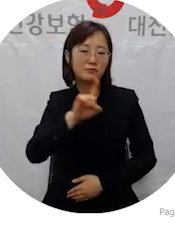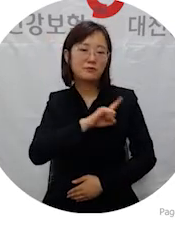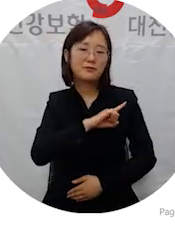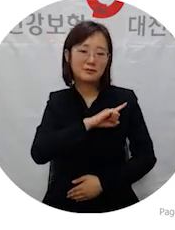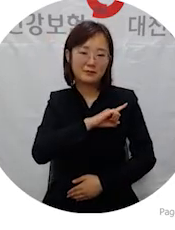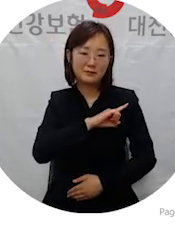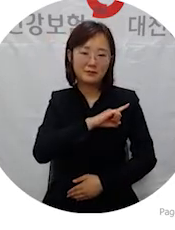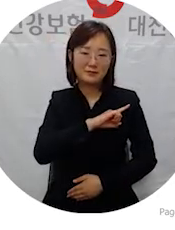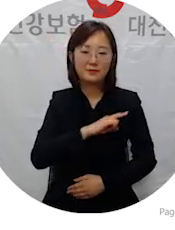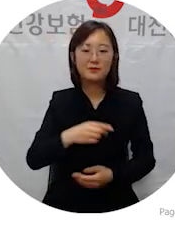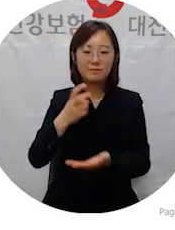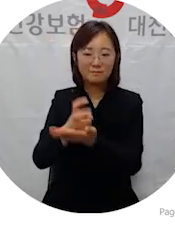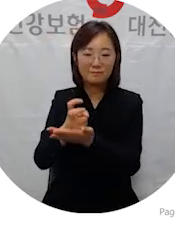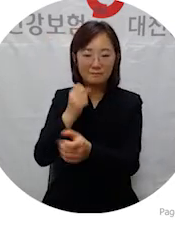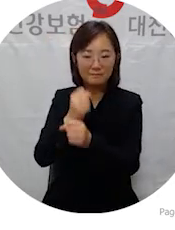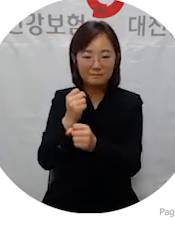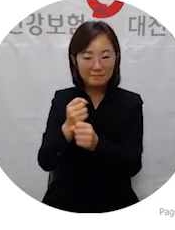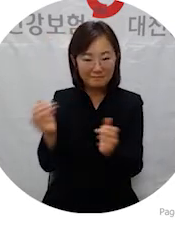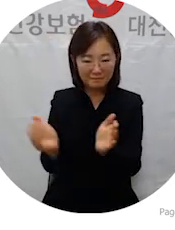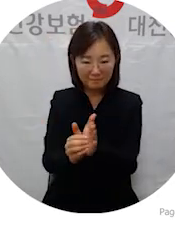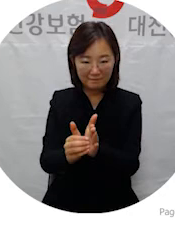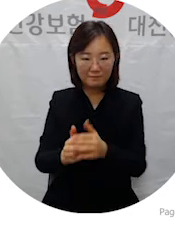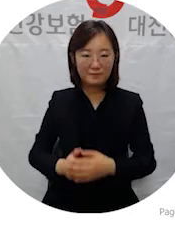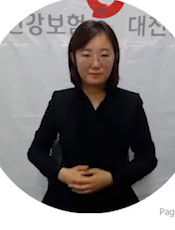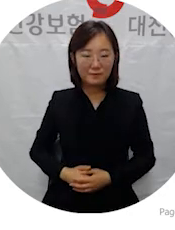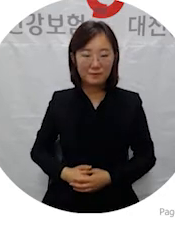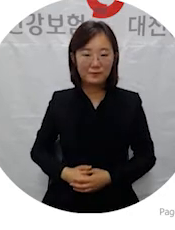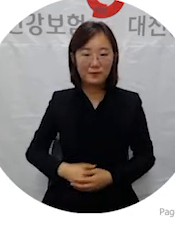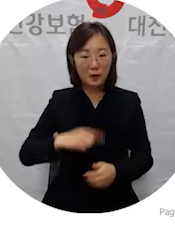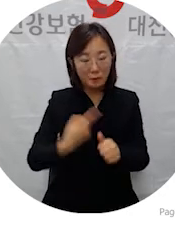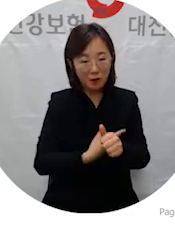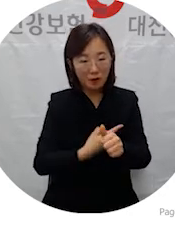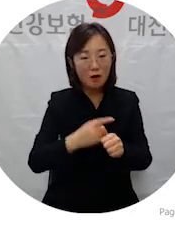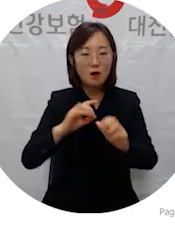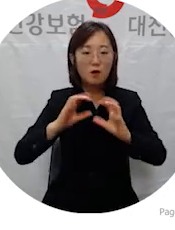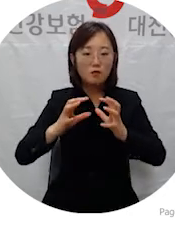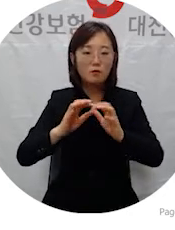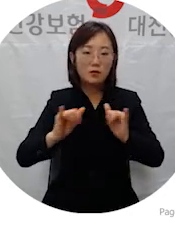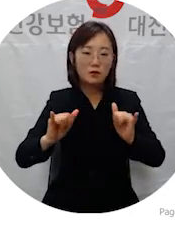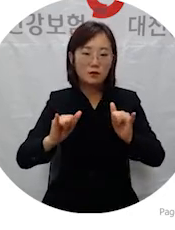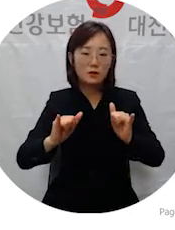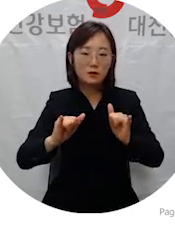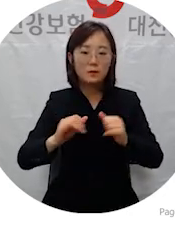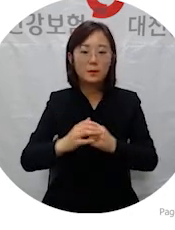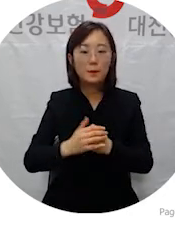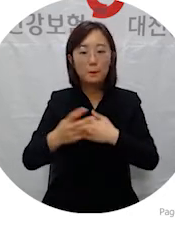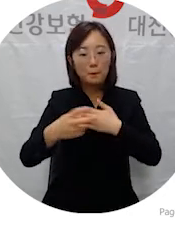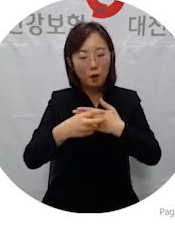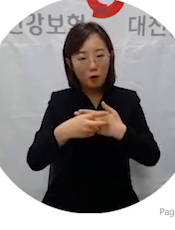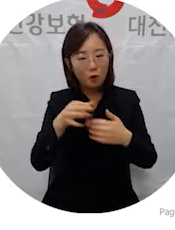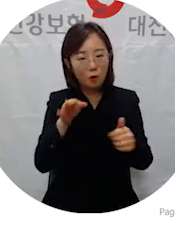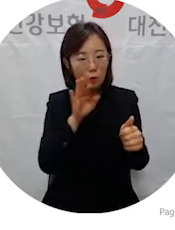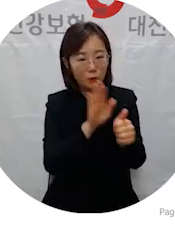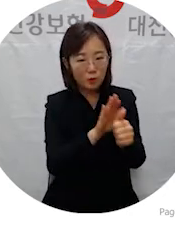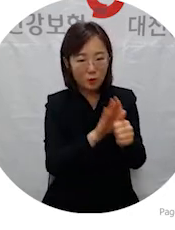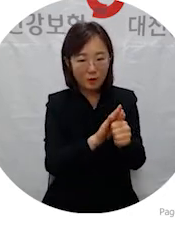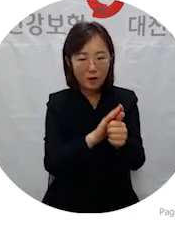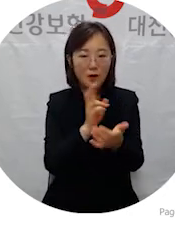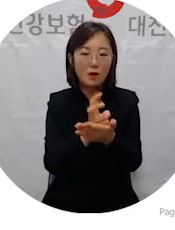빠르게 제도가 확립되었습니다. 그래서 세계 최단 기간 내 전 국민 의료 보장을 달성한